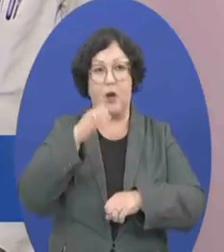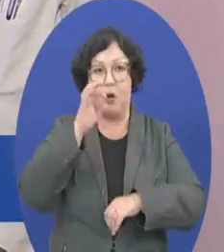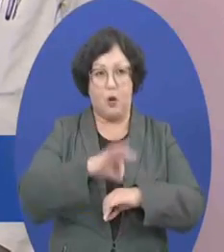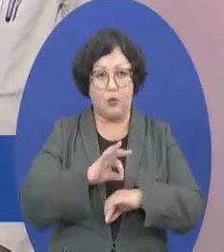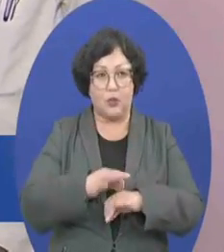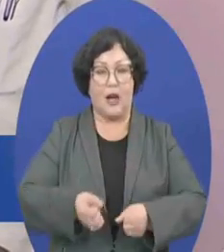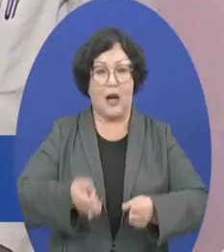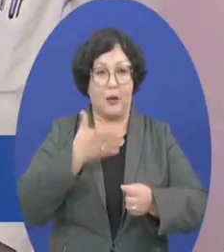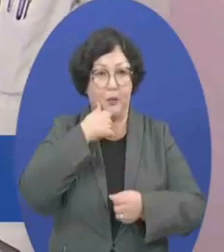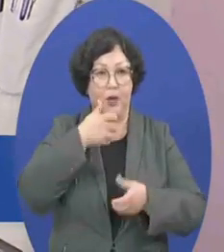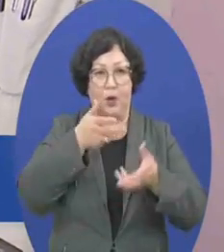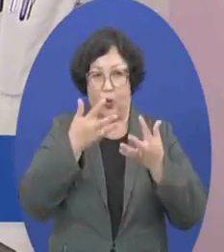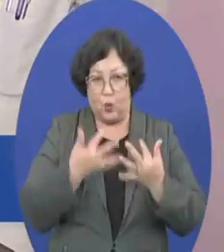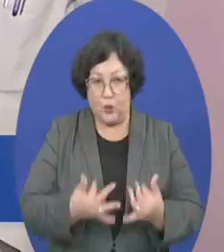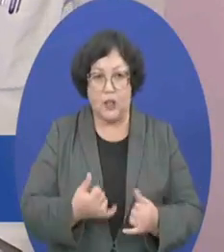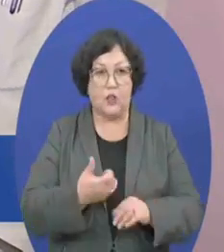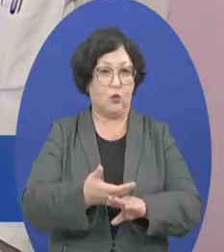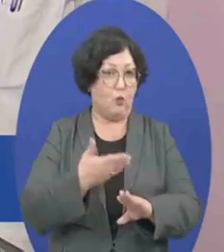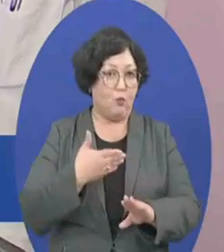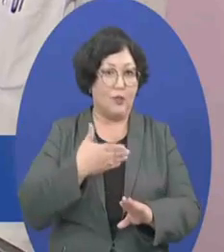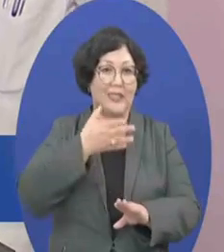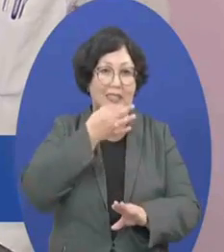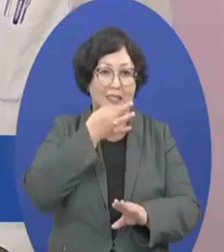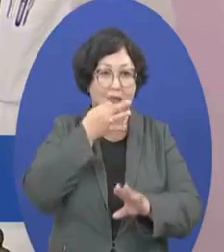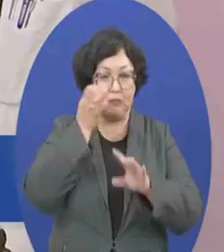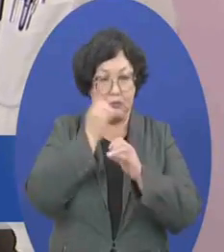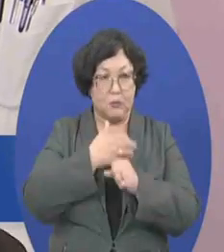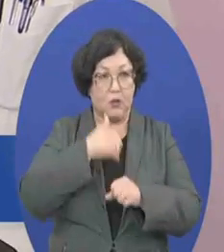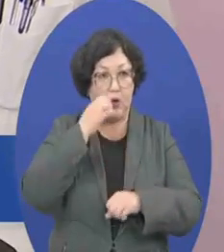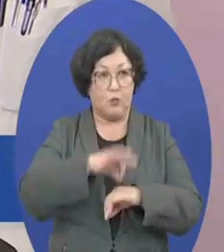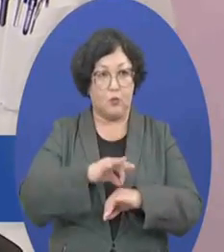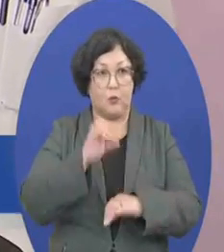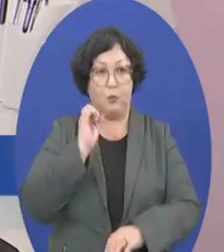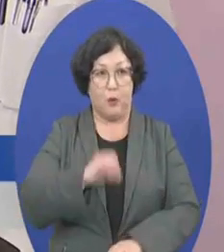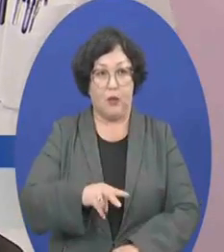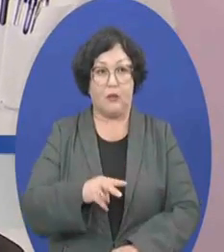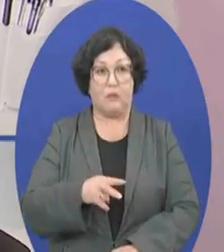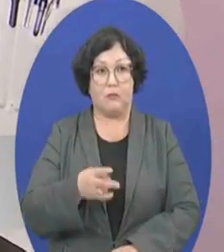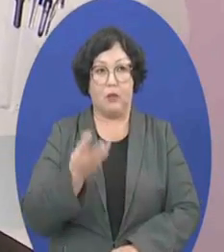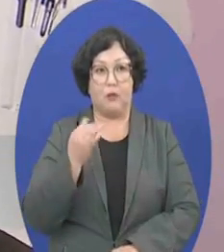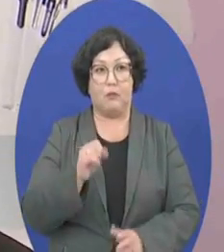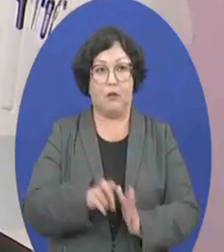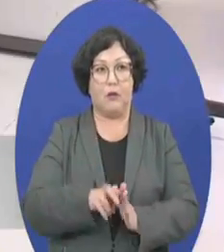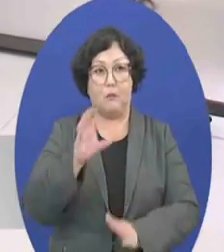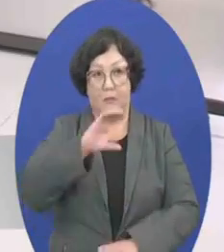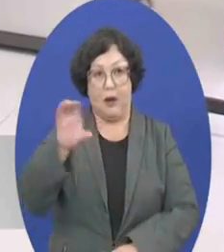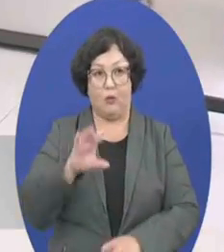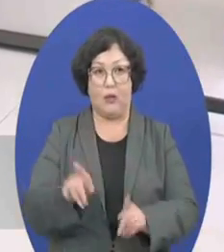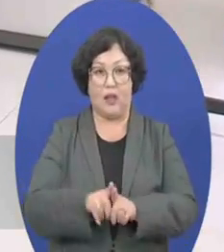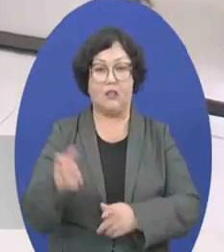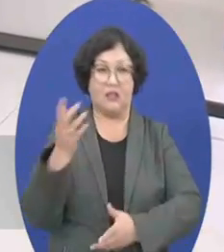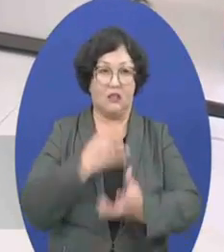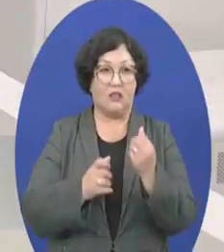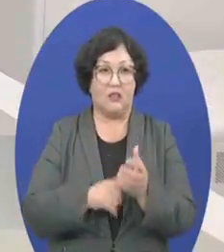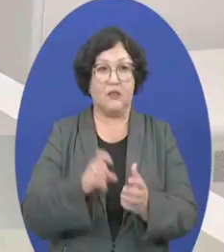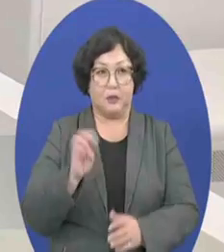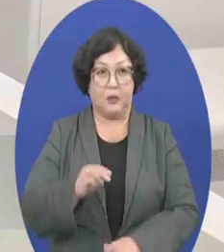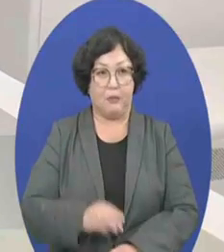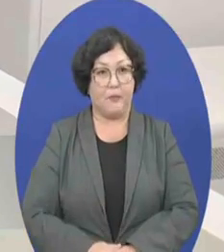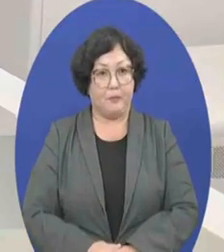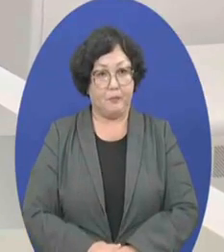тусаад хүндрэхээс нь өмнө өөрийгөө оншлуулж аваад өвчин байх юм бол байгууллагуудаас одоо энэ дээр ингээд ирээд явах хэрэгтэй тийм ээ.